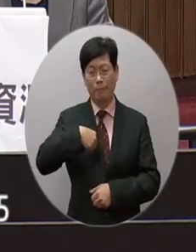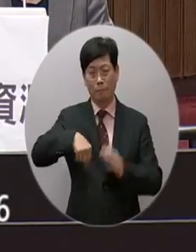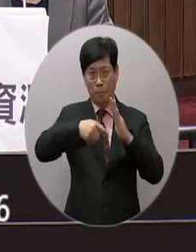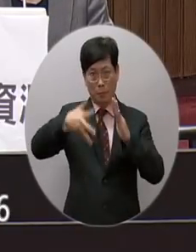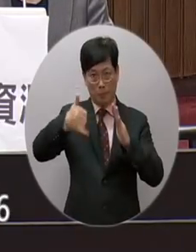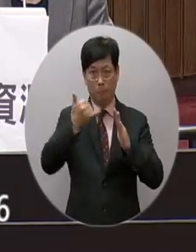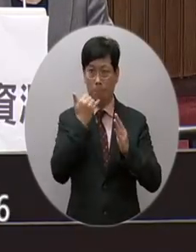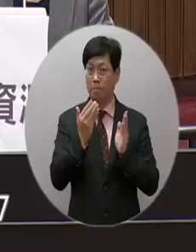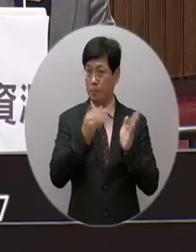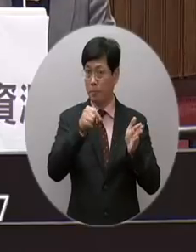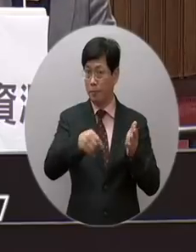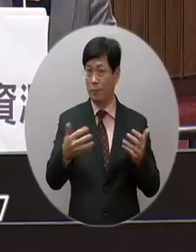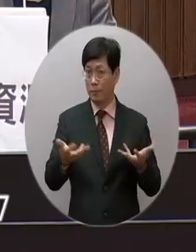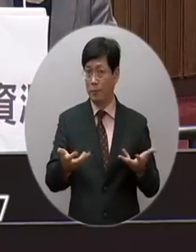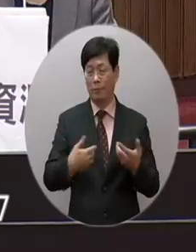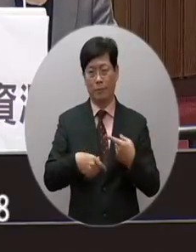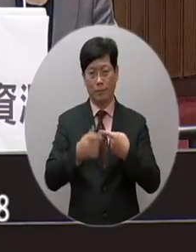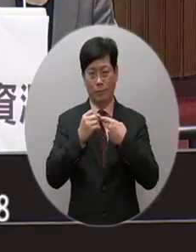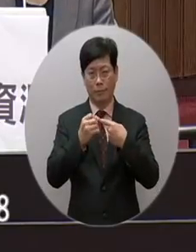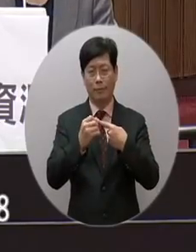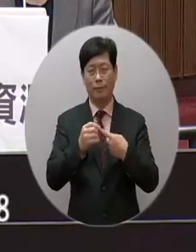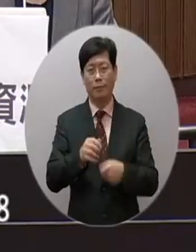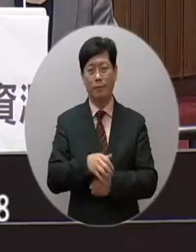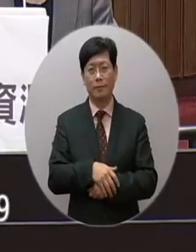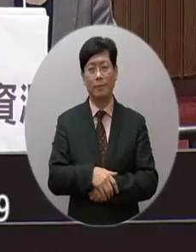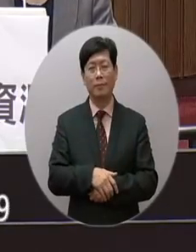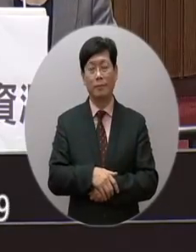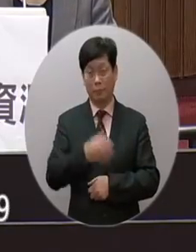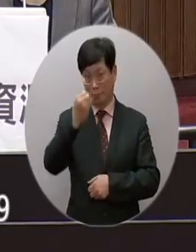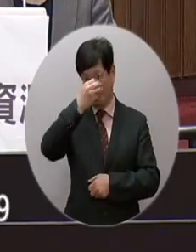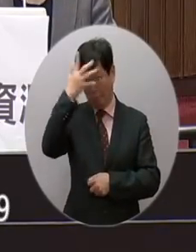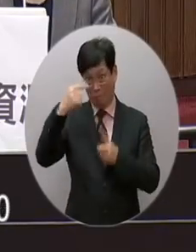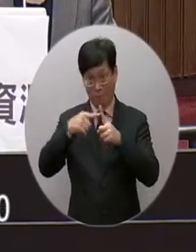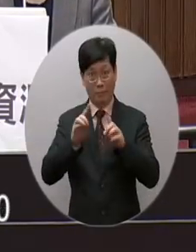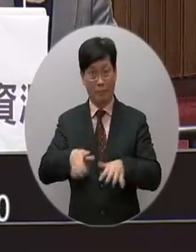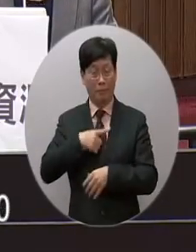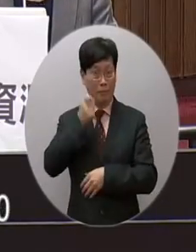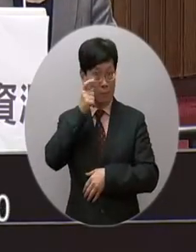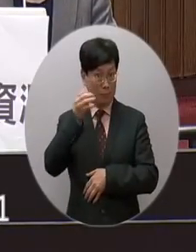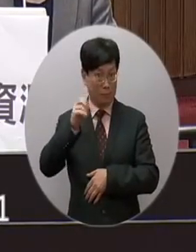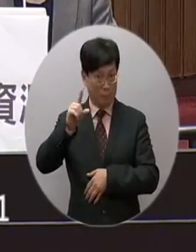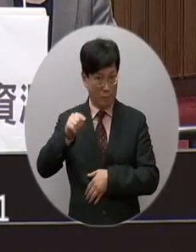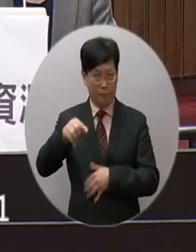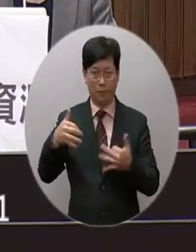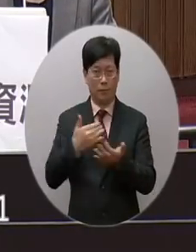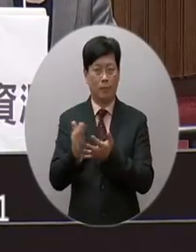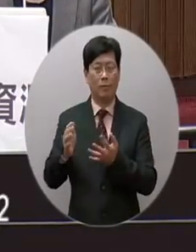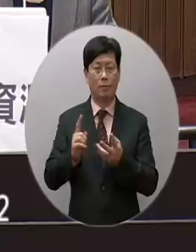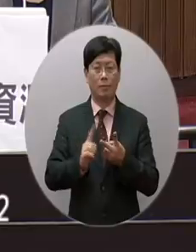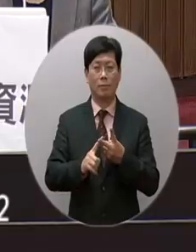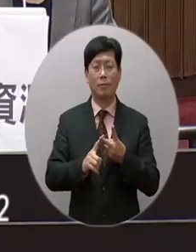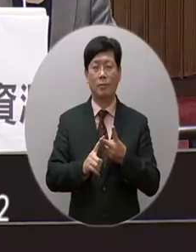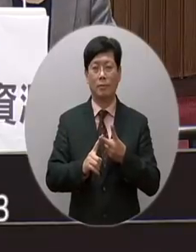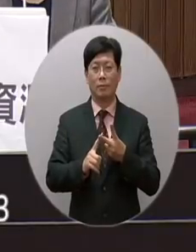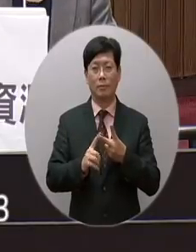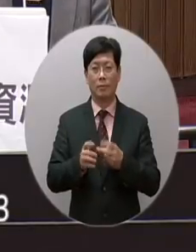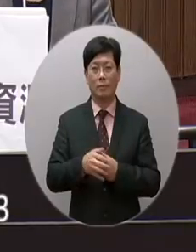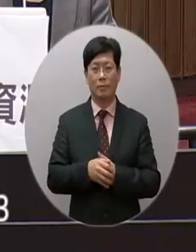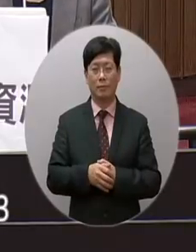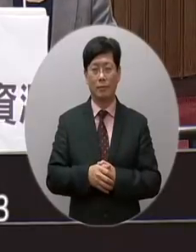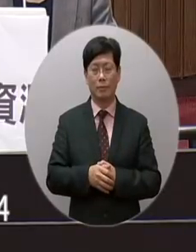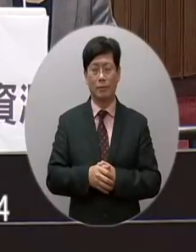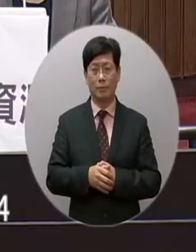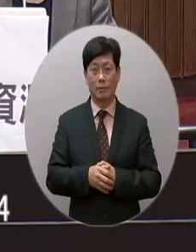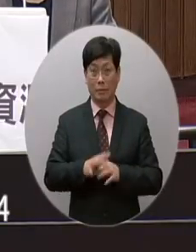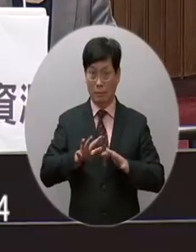长可以针对这个部分，第一个就是说这个年轻人低薪的这个问题，再来就是我们目前